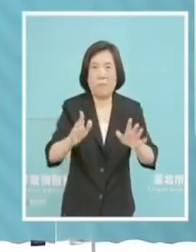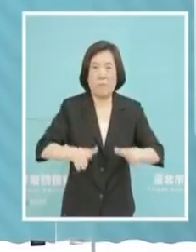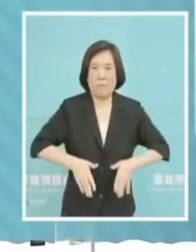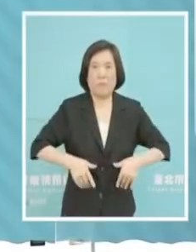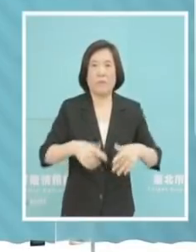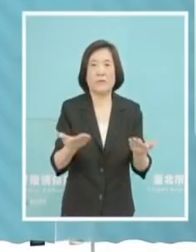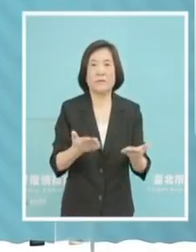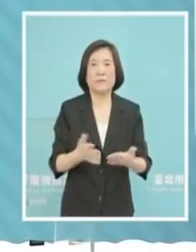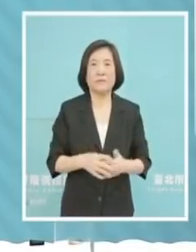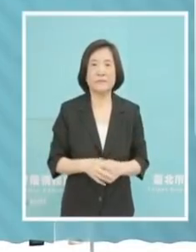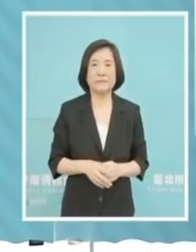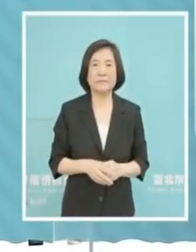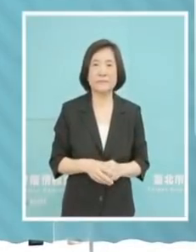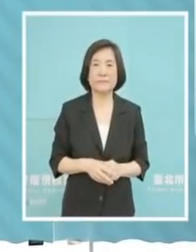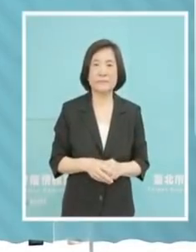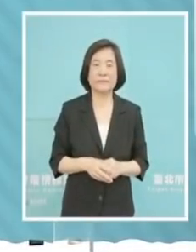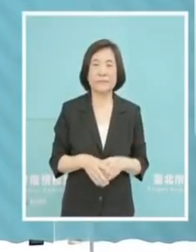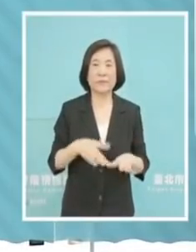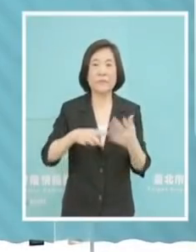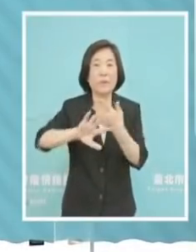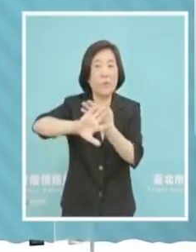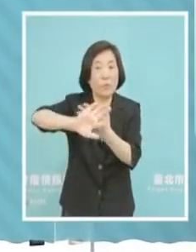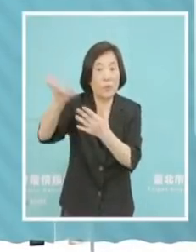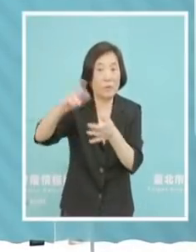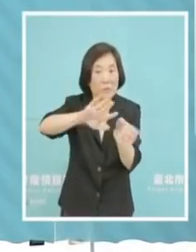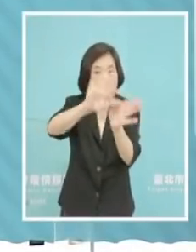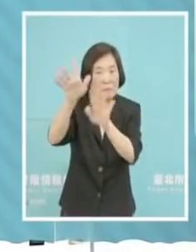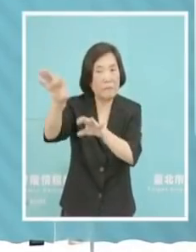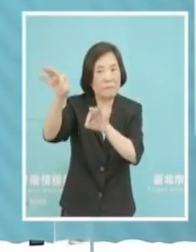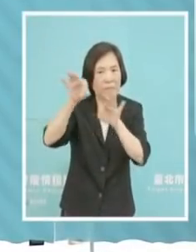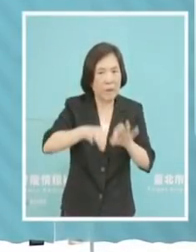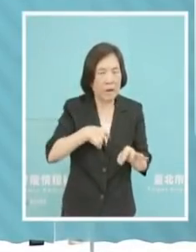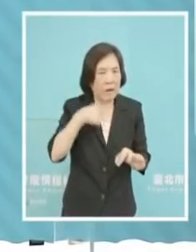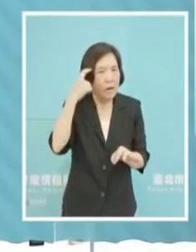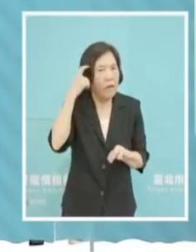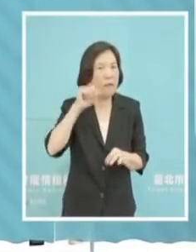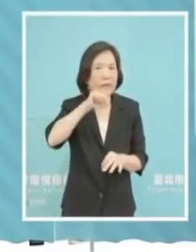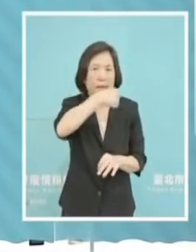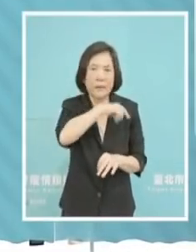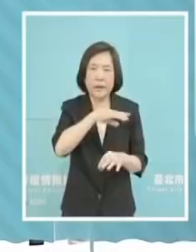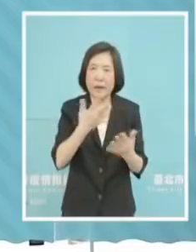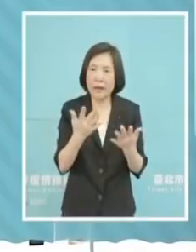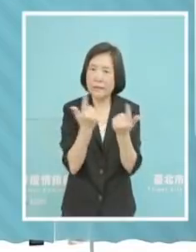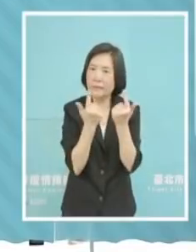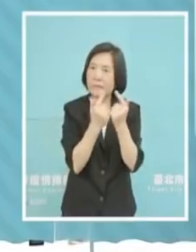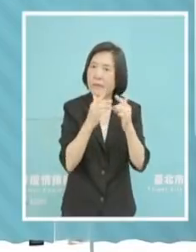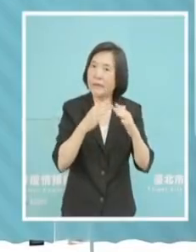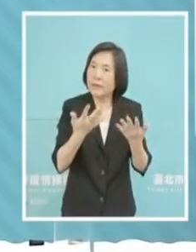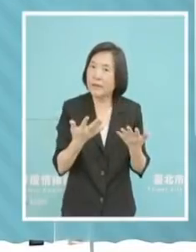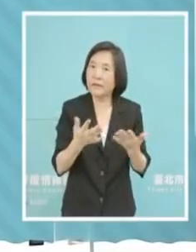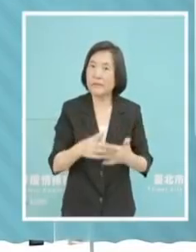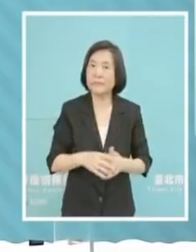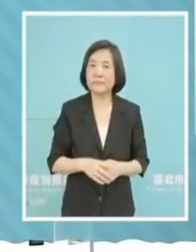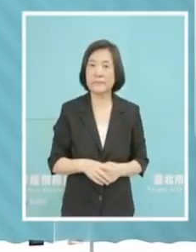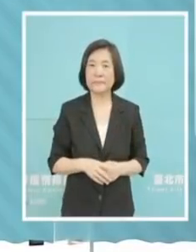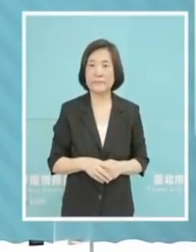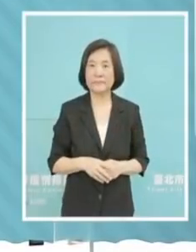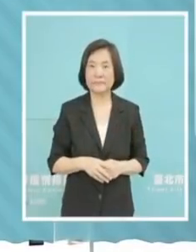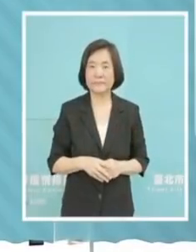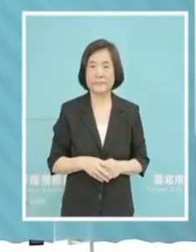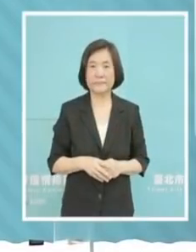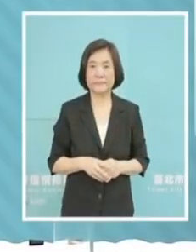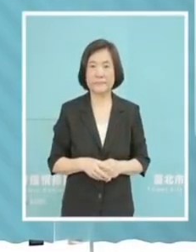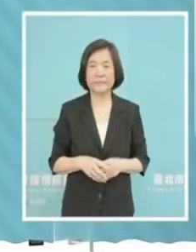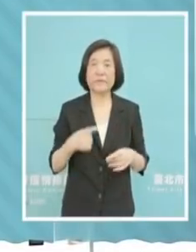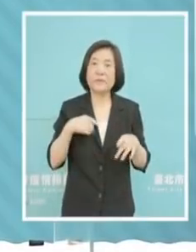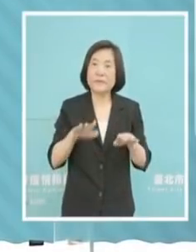了9个国家可以到欧盟里面来。那另外的就是9个国家以外的，你要到欧盟就必须